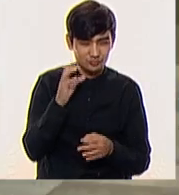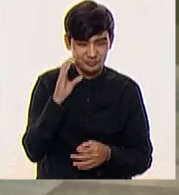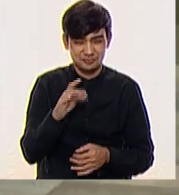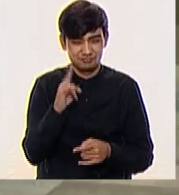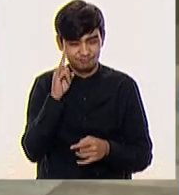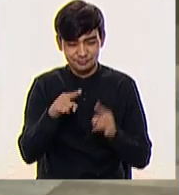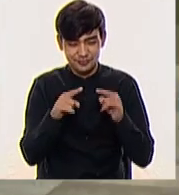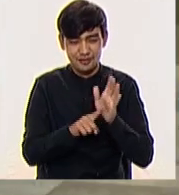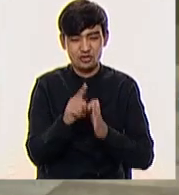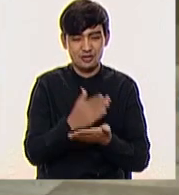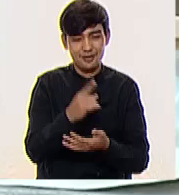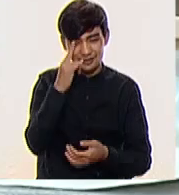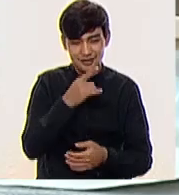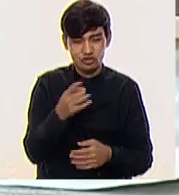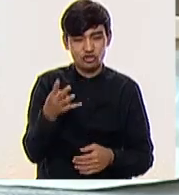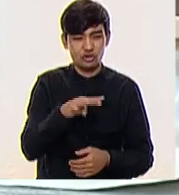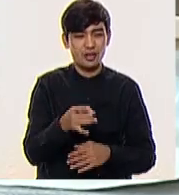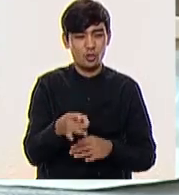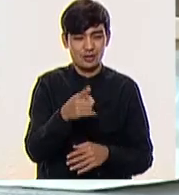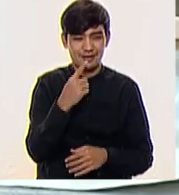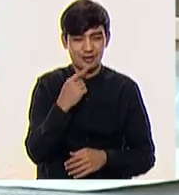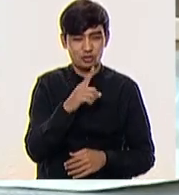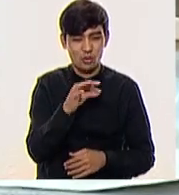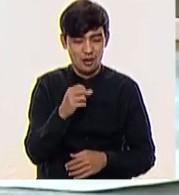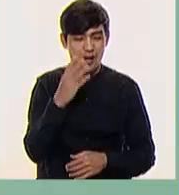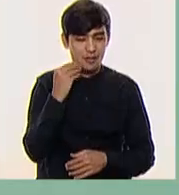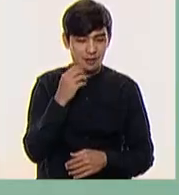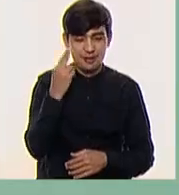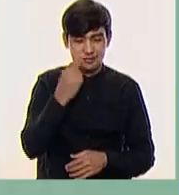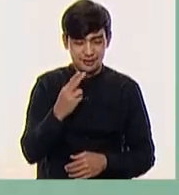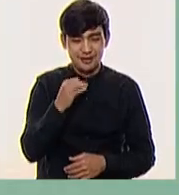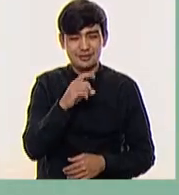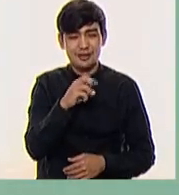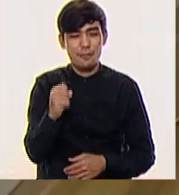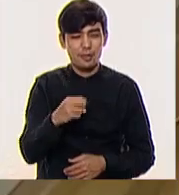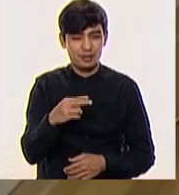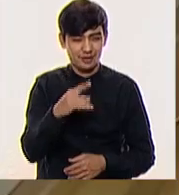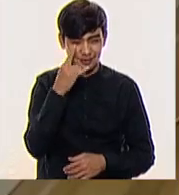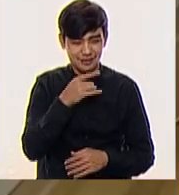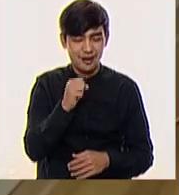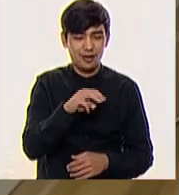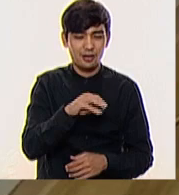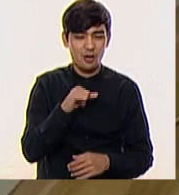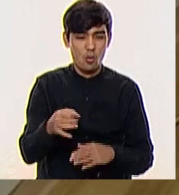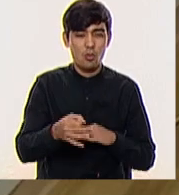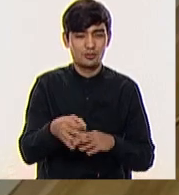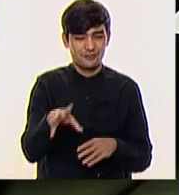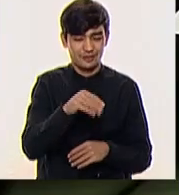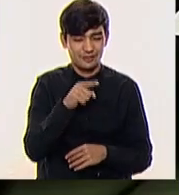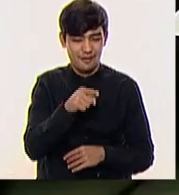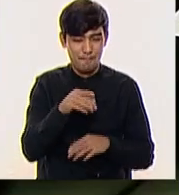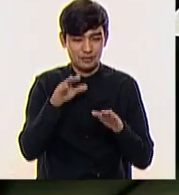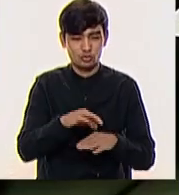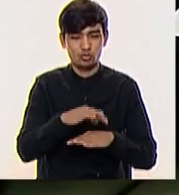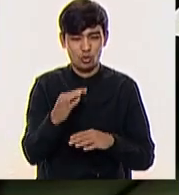В Казахстане уже четыре региона в красной зоне. Это Алматы, Нур-Султан, Западно-Казахстанская и Атырауская области. Там